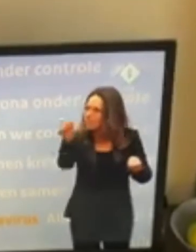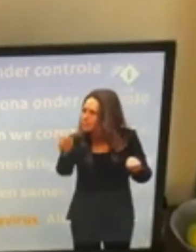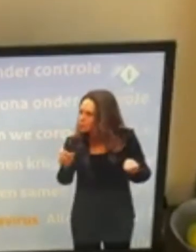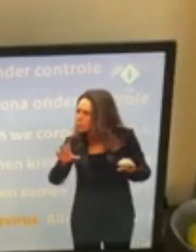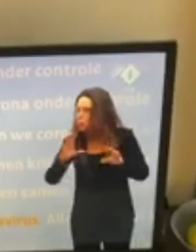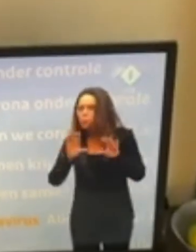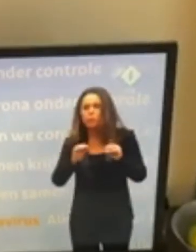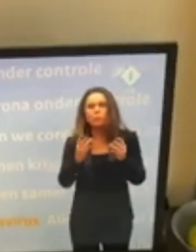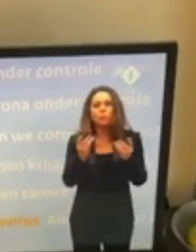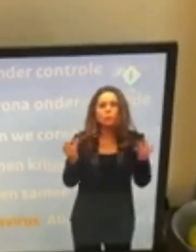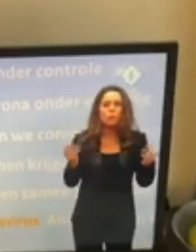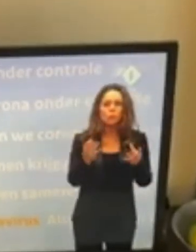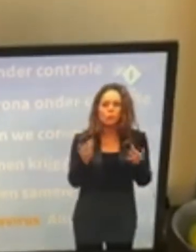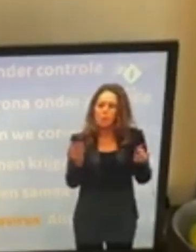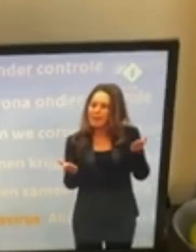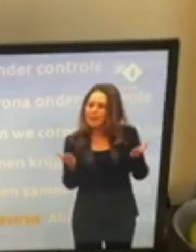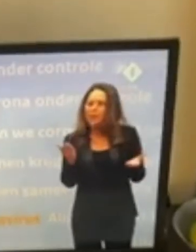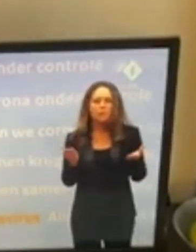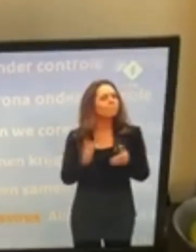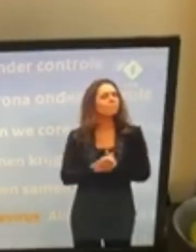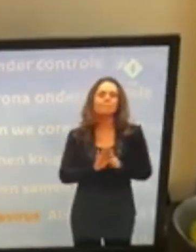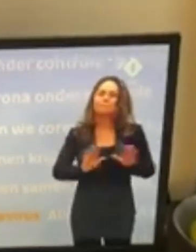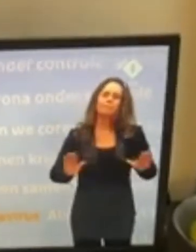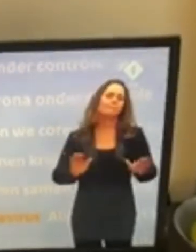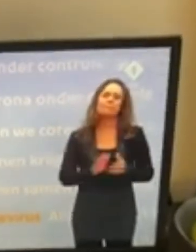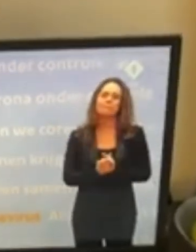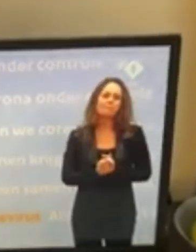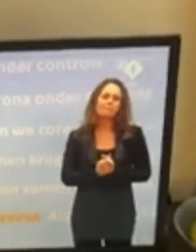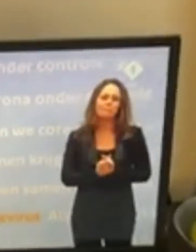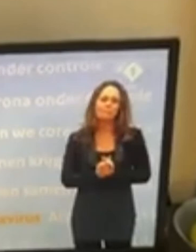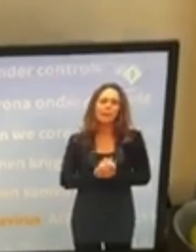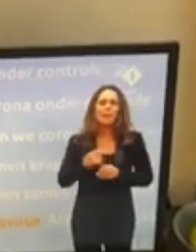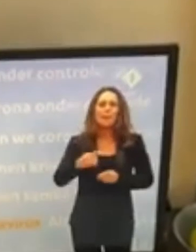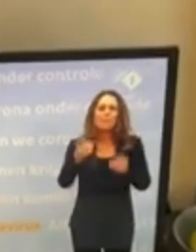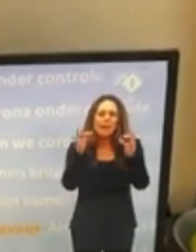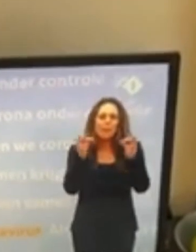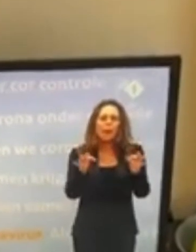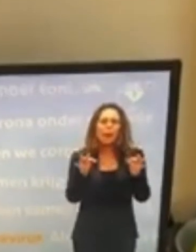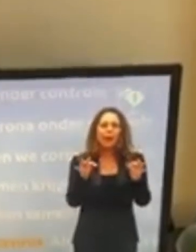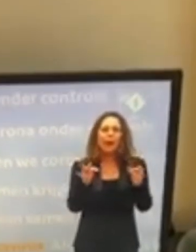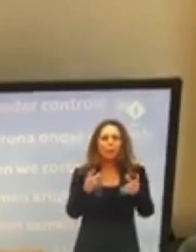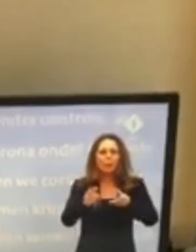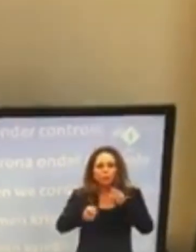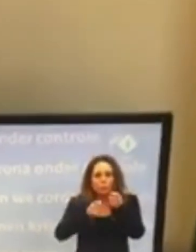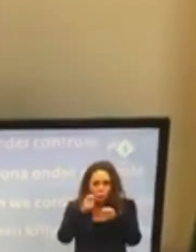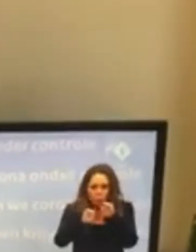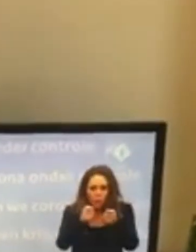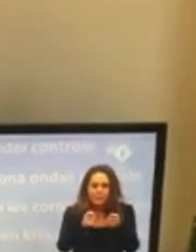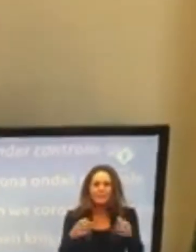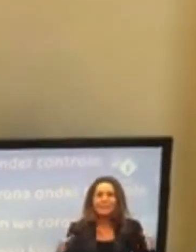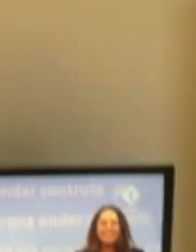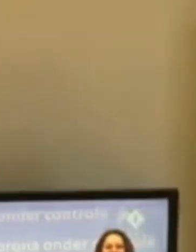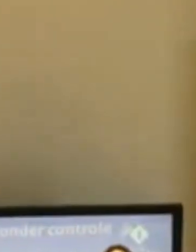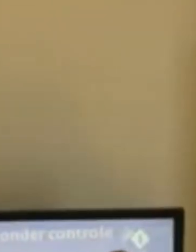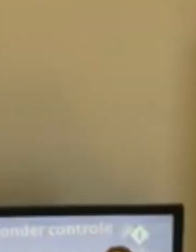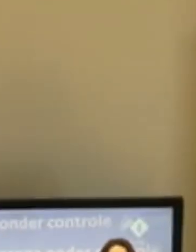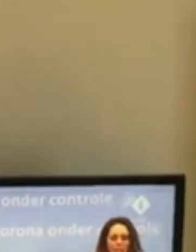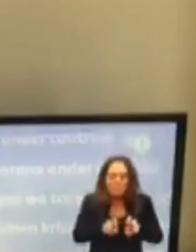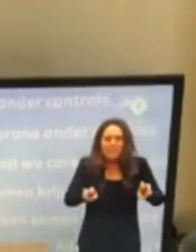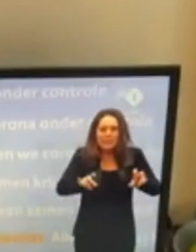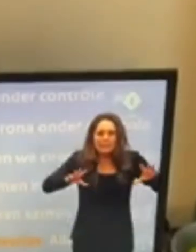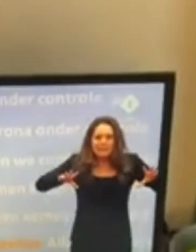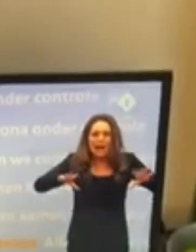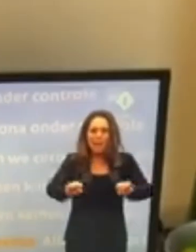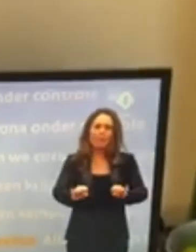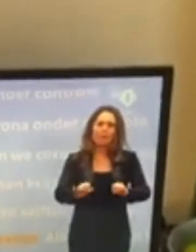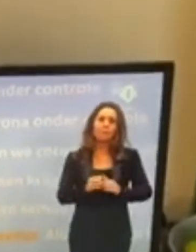En hoe kan ik me daar wel of niet toe verhouden? Veel belangrijker is die optelsom ervoor te zorgen dat we inderdaad gezamenlijk dat virus bestrijden.